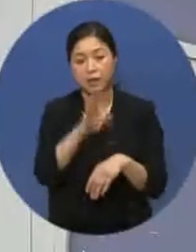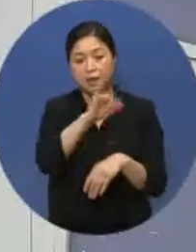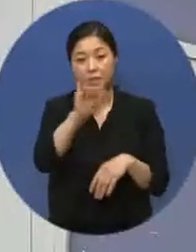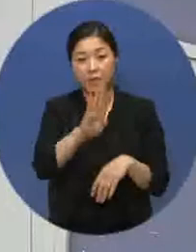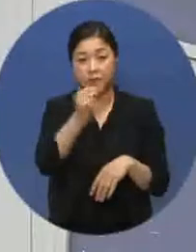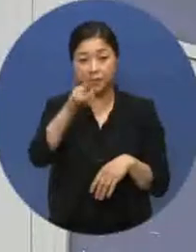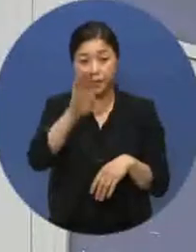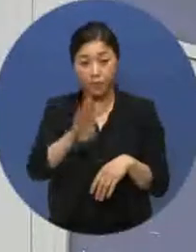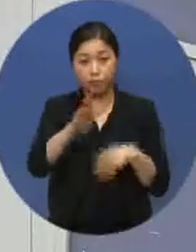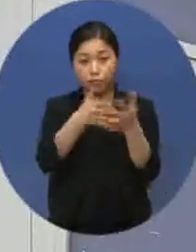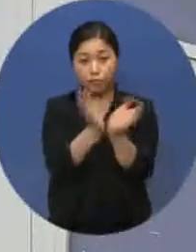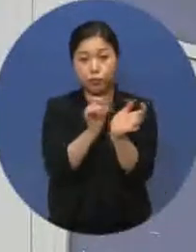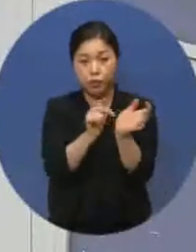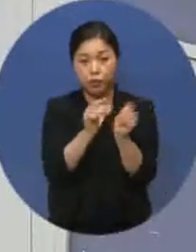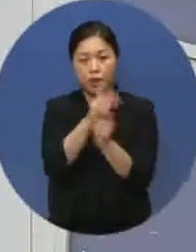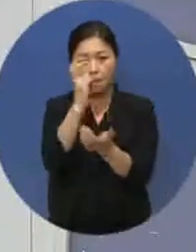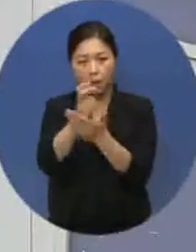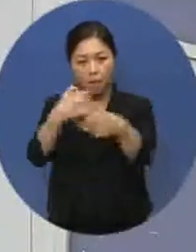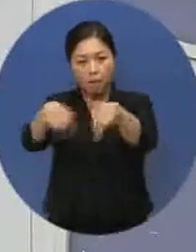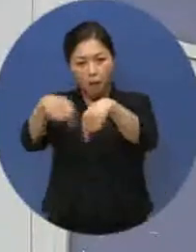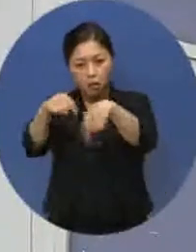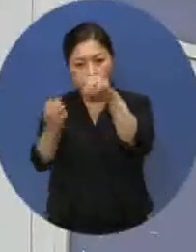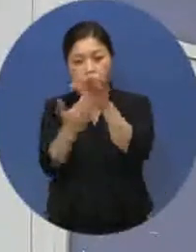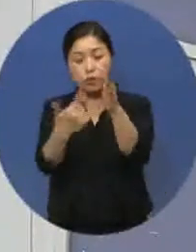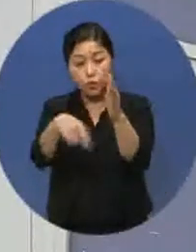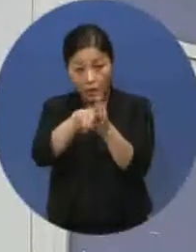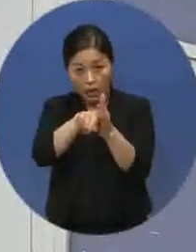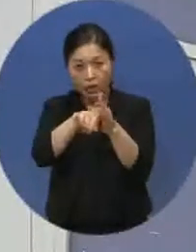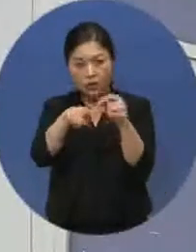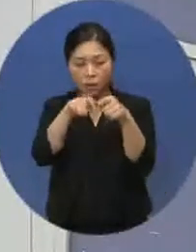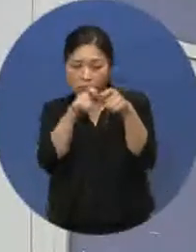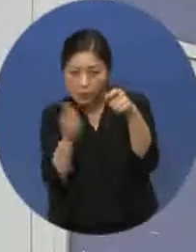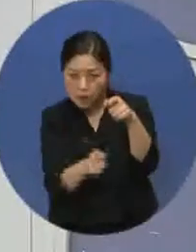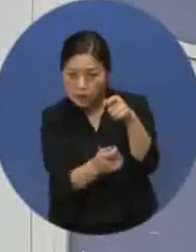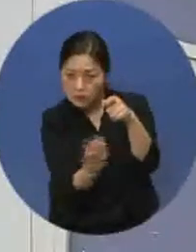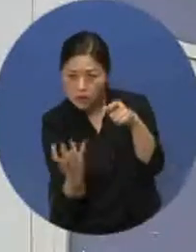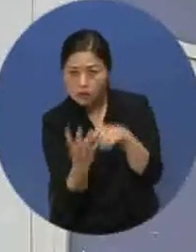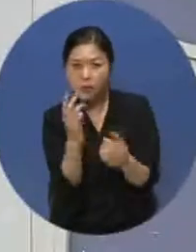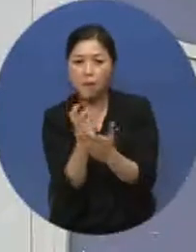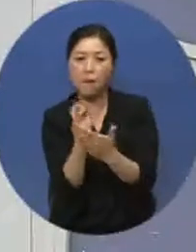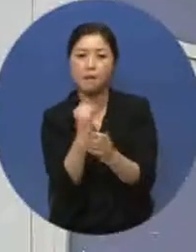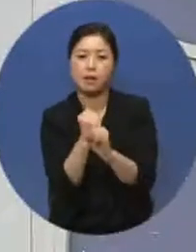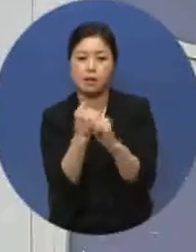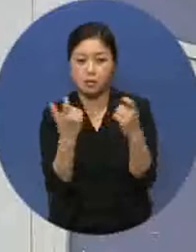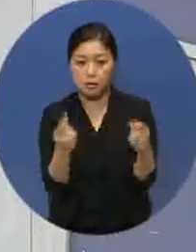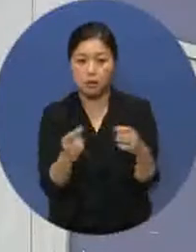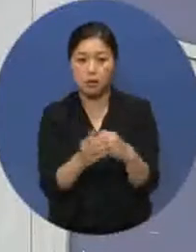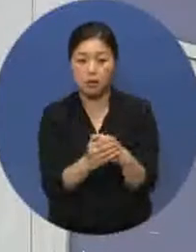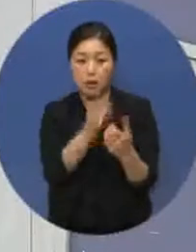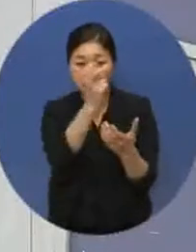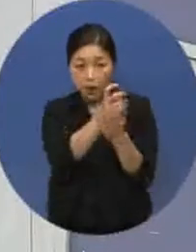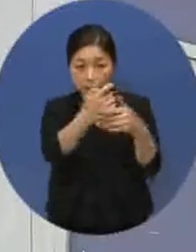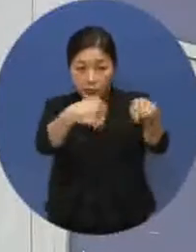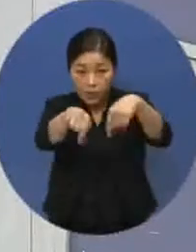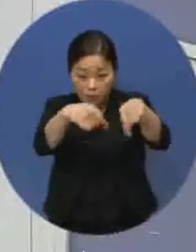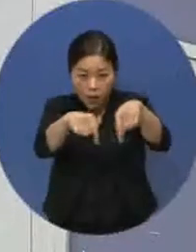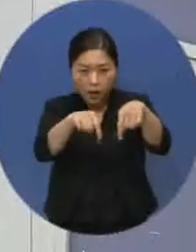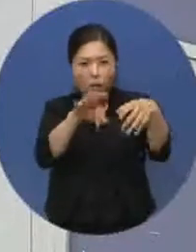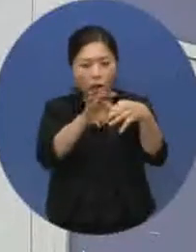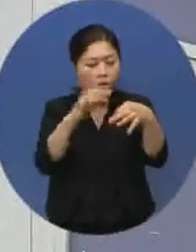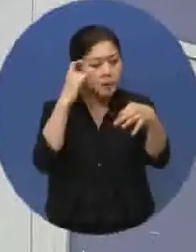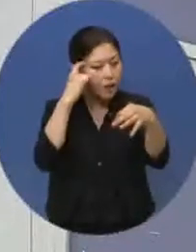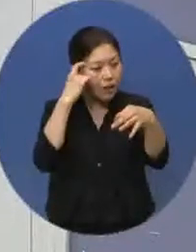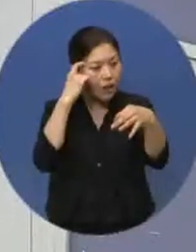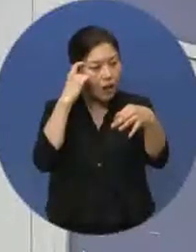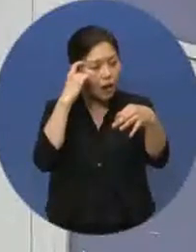법치주의를 어떻게 보면 실현하기 위한 규범을 만드는 곳이기 때문에 법치주의에 대한 인식이 누구보다 네. 높아야 된다고 생각합니다. 그래서